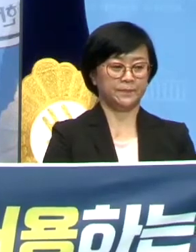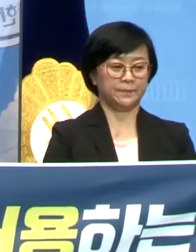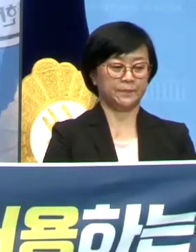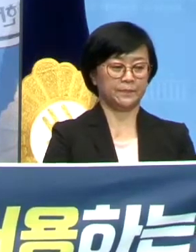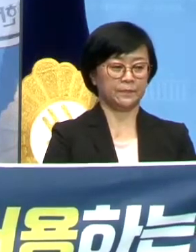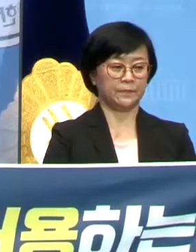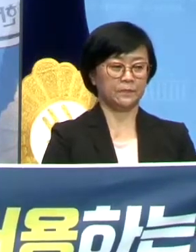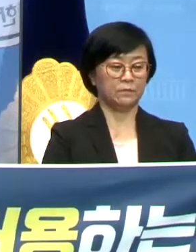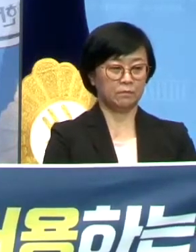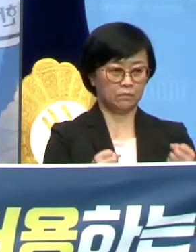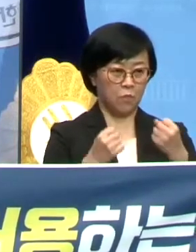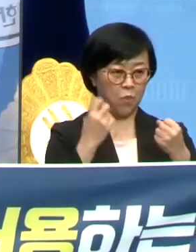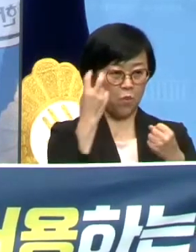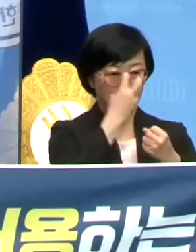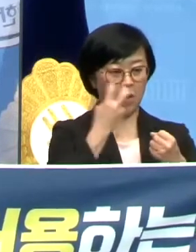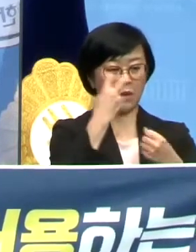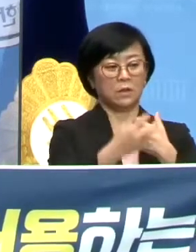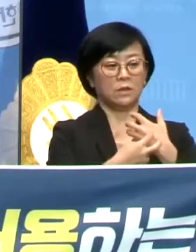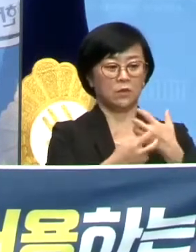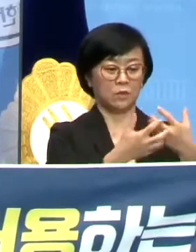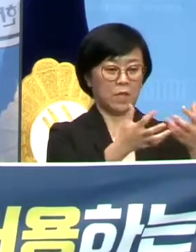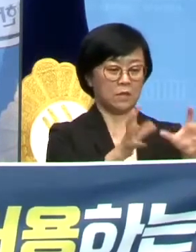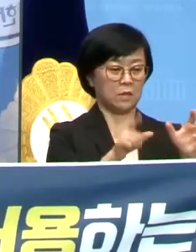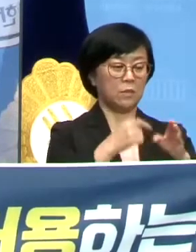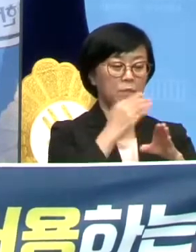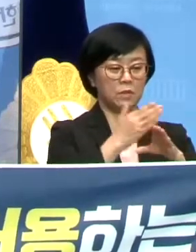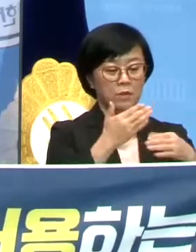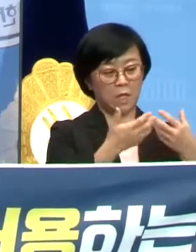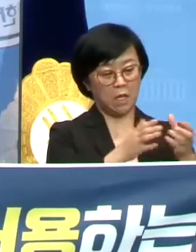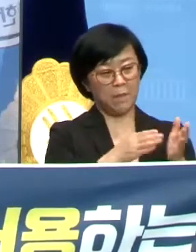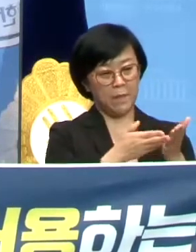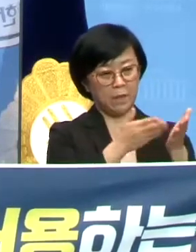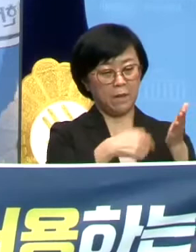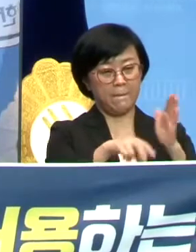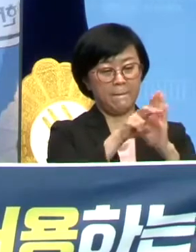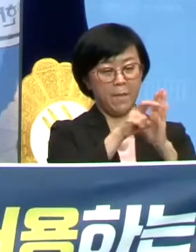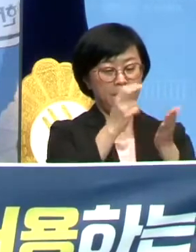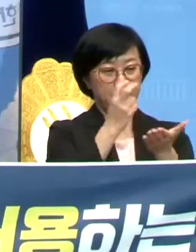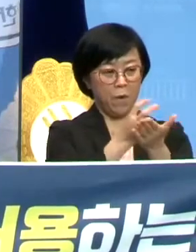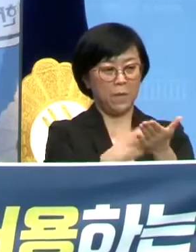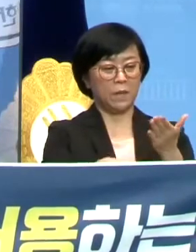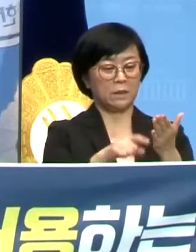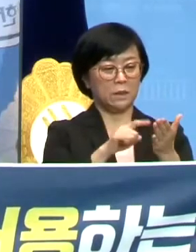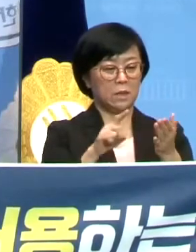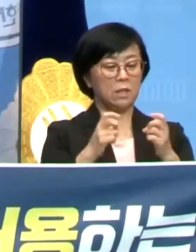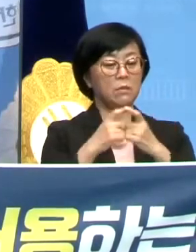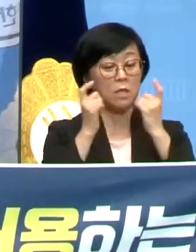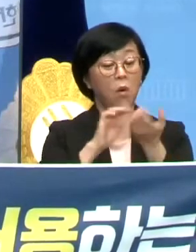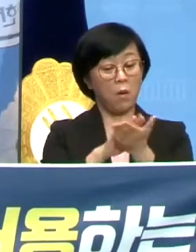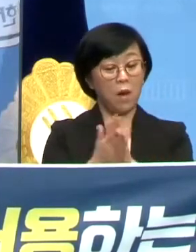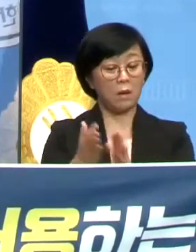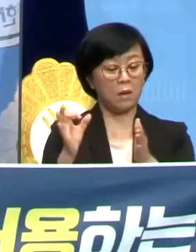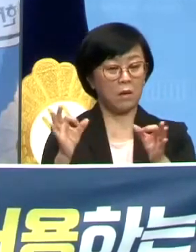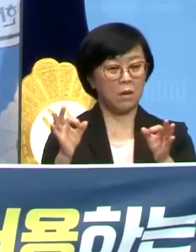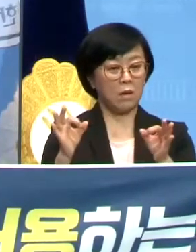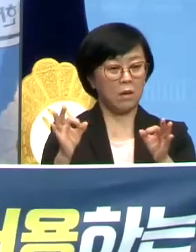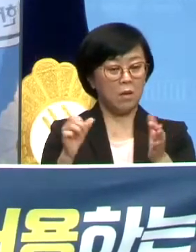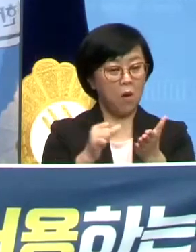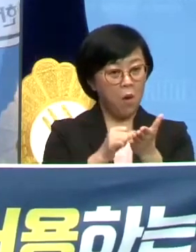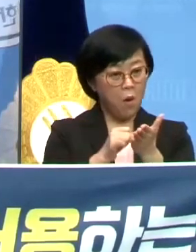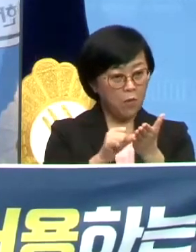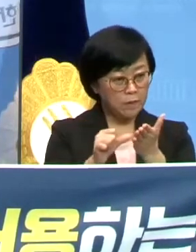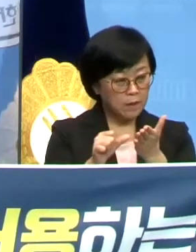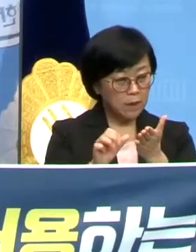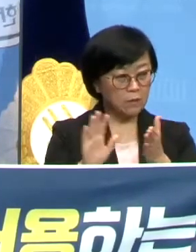복원 이라고 단체로 써 이 법이 민주당이 발의한 아 아니 의료 민영화 우려를 없앴다 는 것도 사실이 아니라는 것을